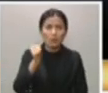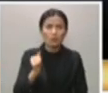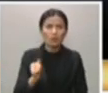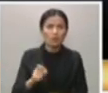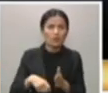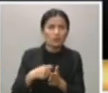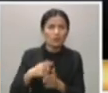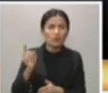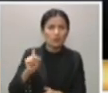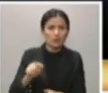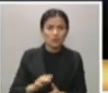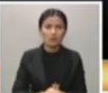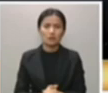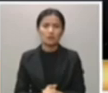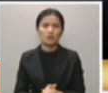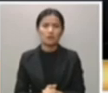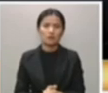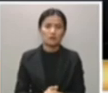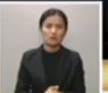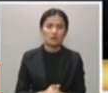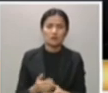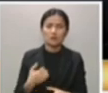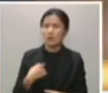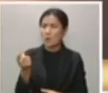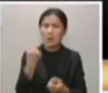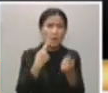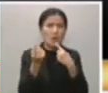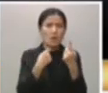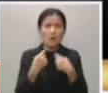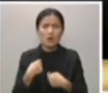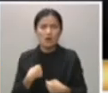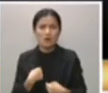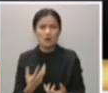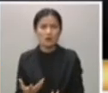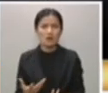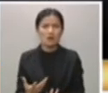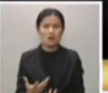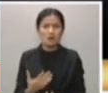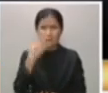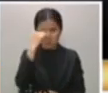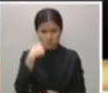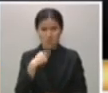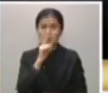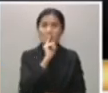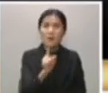ว่าเขาจะหากล่าวหาว่าท่านเป็นประชานิยมเพราะท่านด่าเขาให้เยอะ